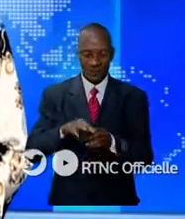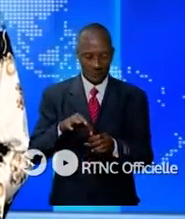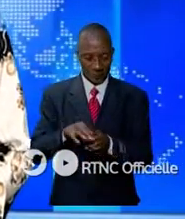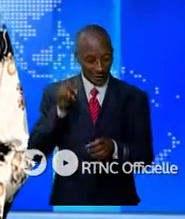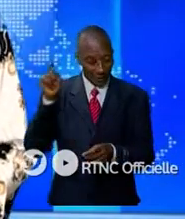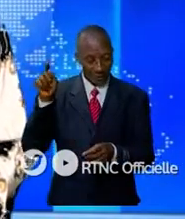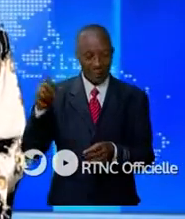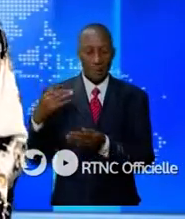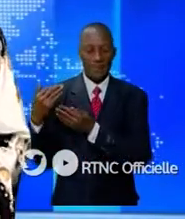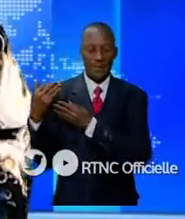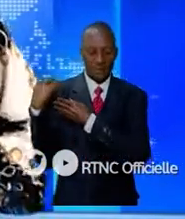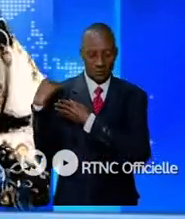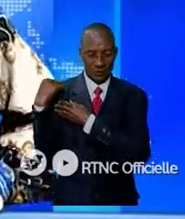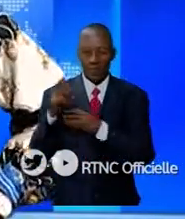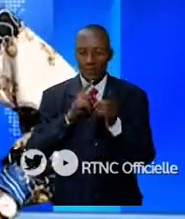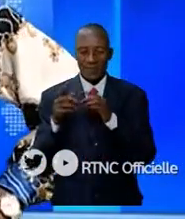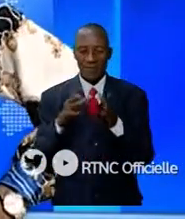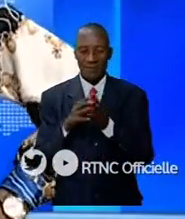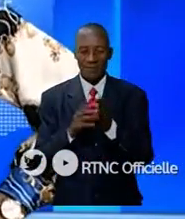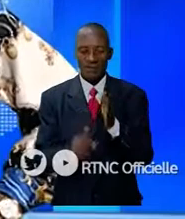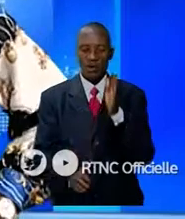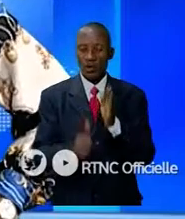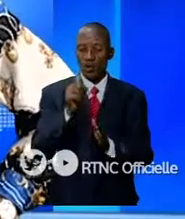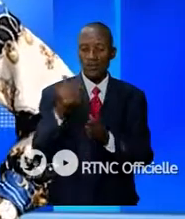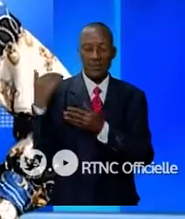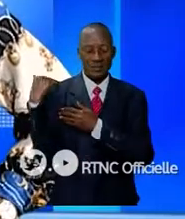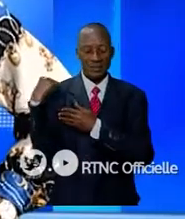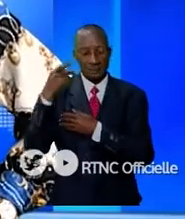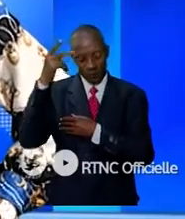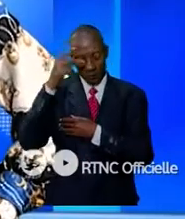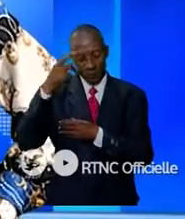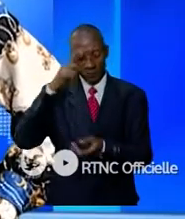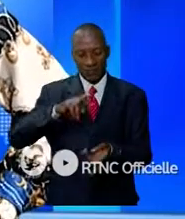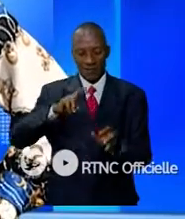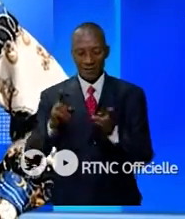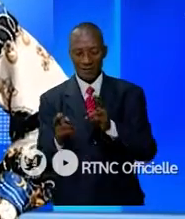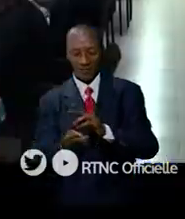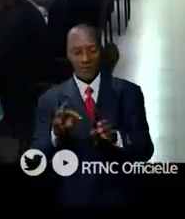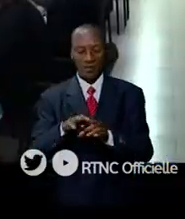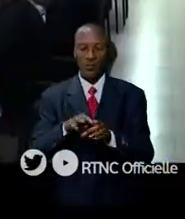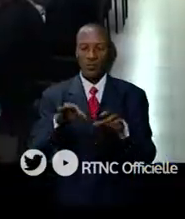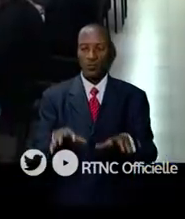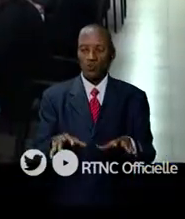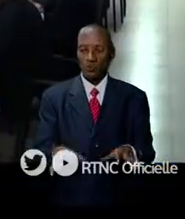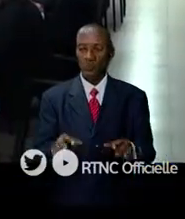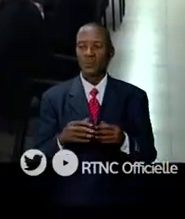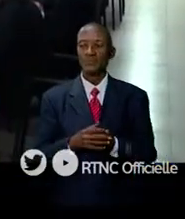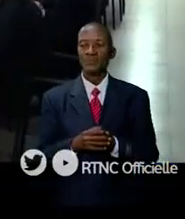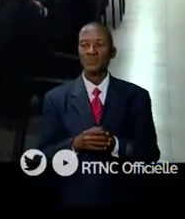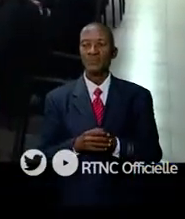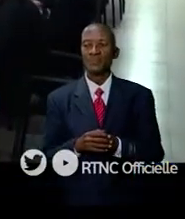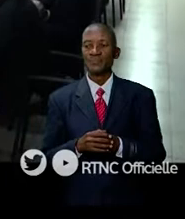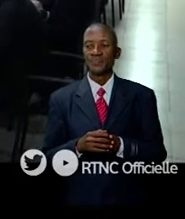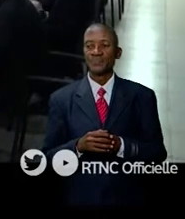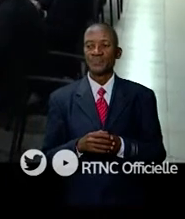les 11 personnalités politiques et sociaux sur les réformes électorales en RDC. Marcel Mwanateba. Les membres